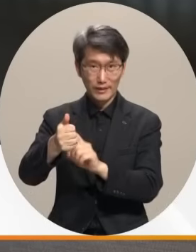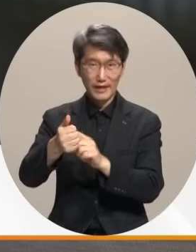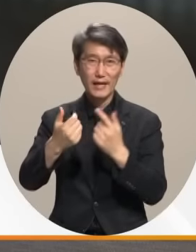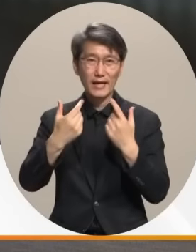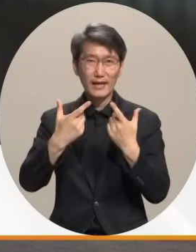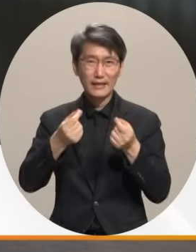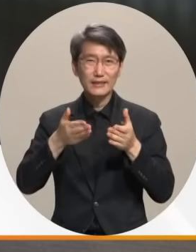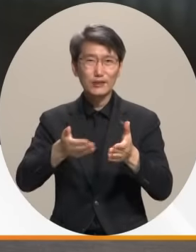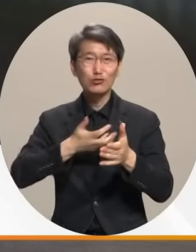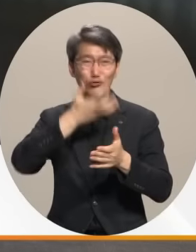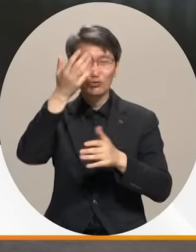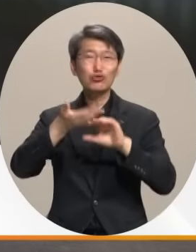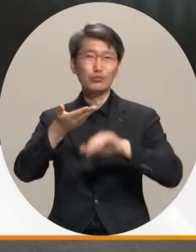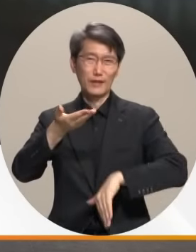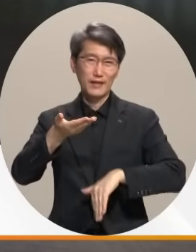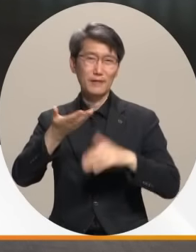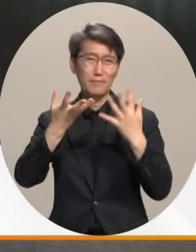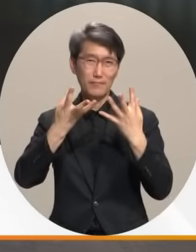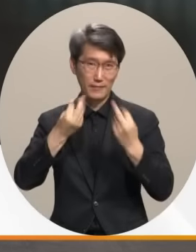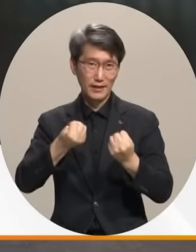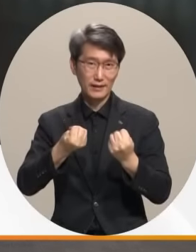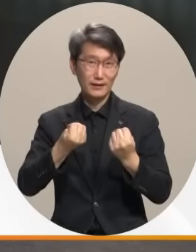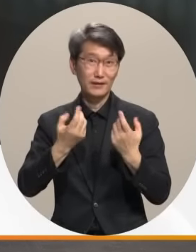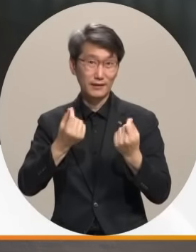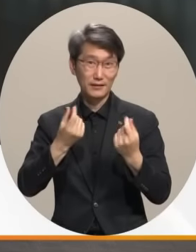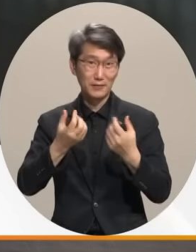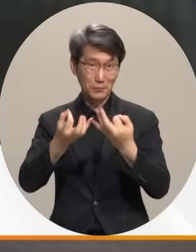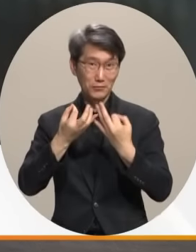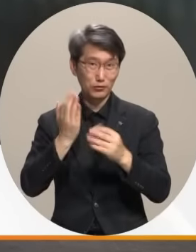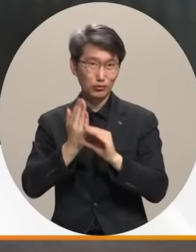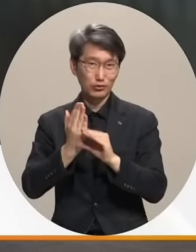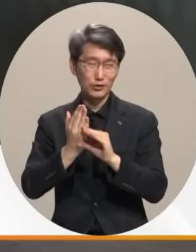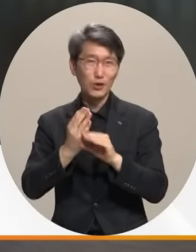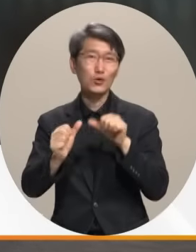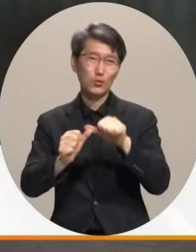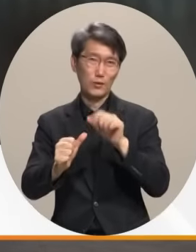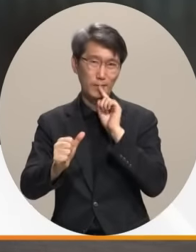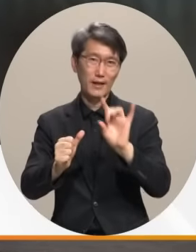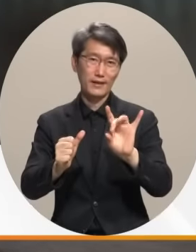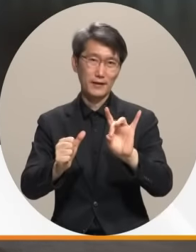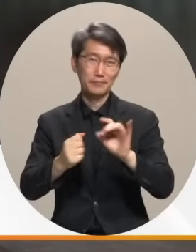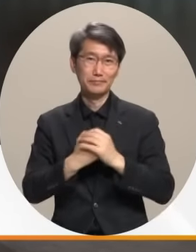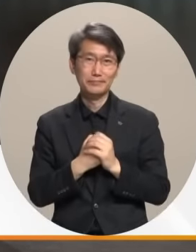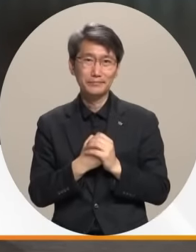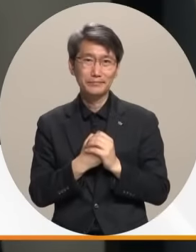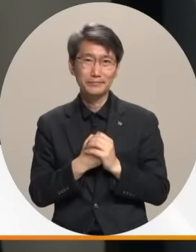같은 길을 꿈꾸고 있는 후배들이 많이 지켜보고 있을 것 같거든요이 조언 한 마디